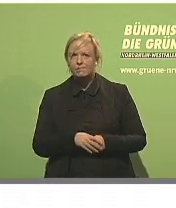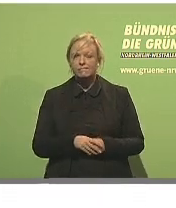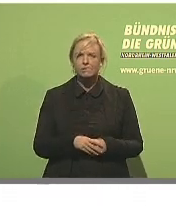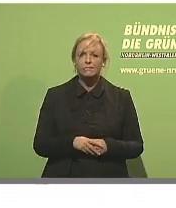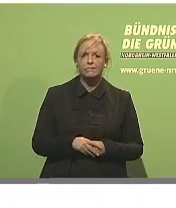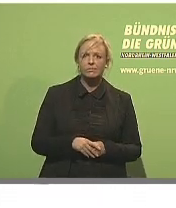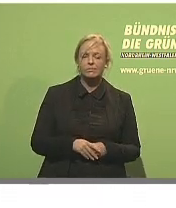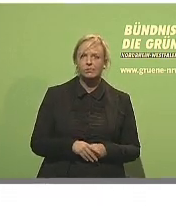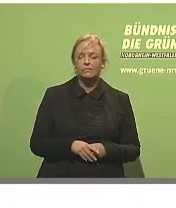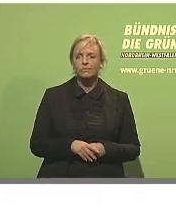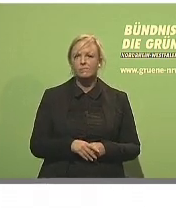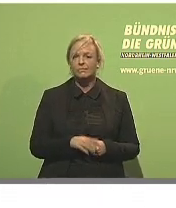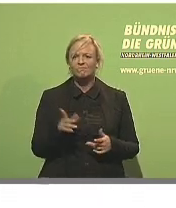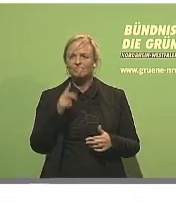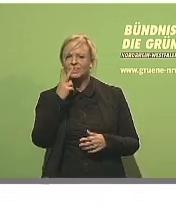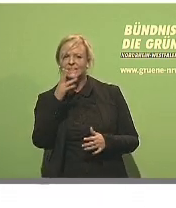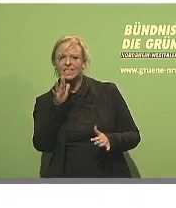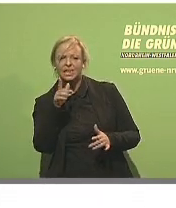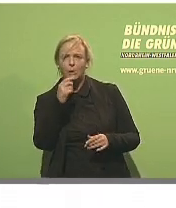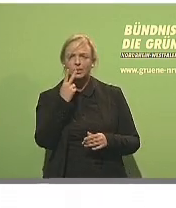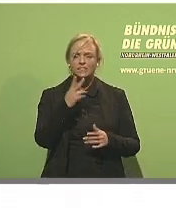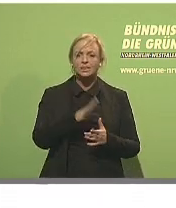Rheinberg, so genau kann ich das nicht erkennen.